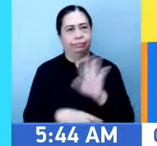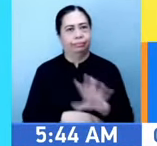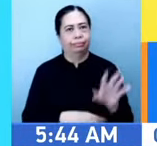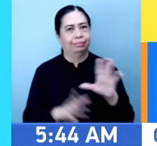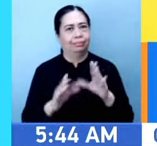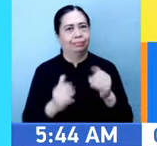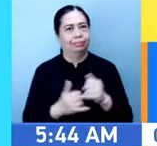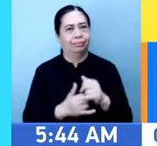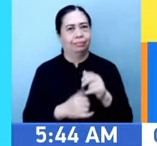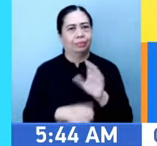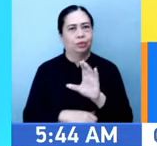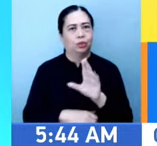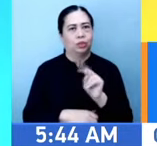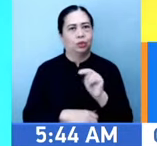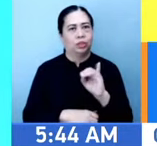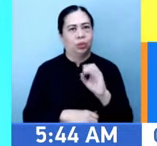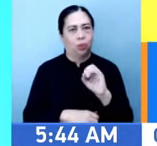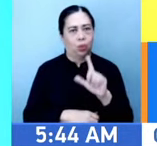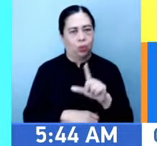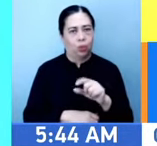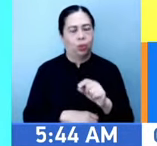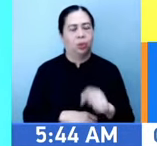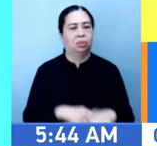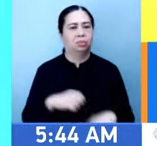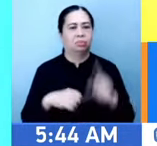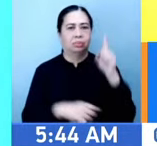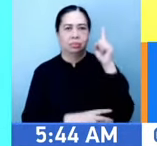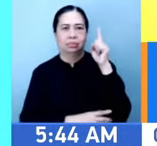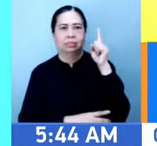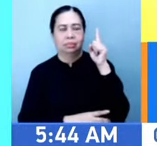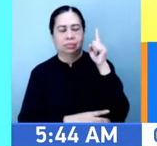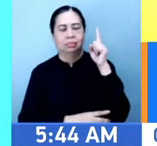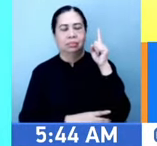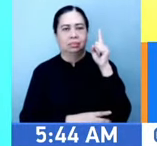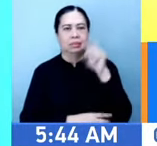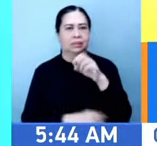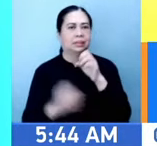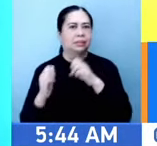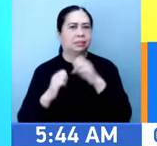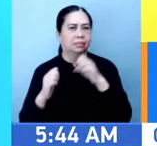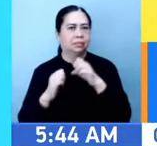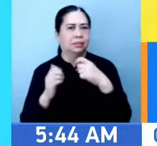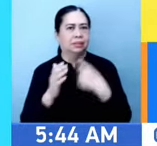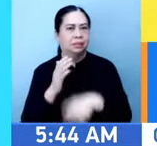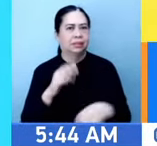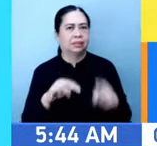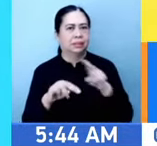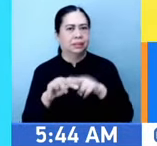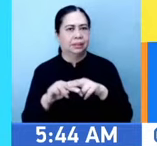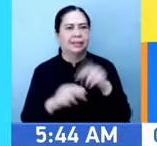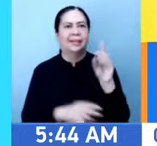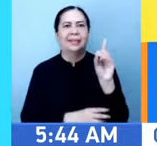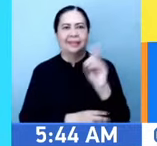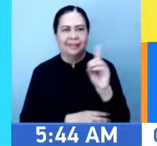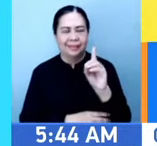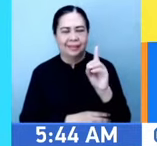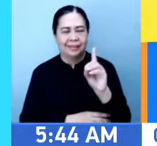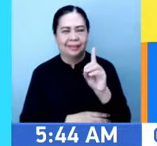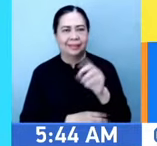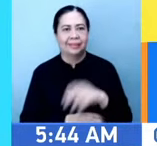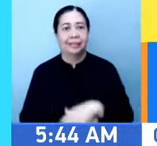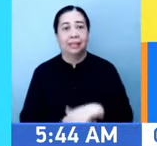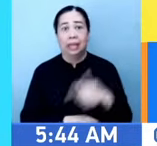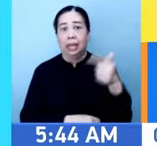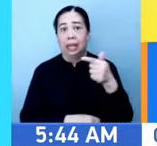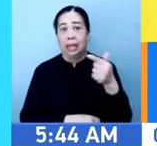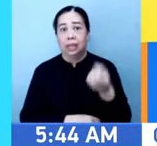1 peso and 50 centavos hanggang 1 peso and 70 centavos ang inaasahang price hike sa diesel. Ang kada litro naman ng gasolina, 1